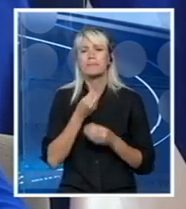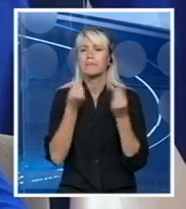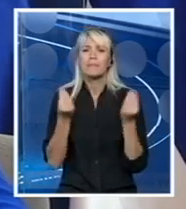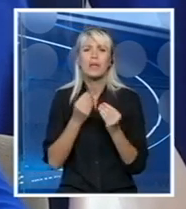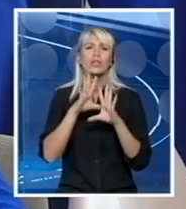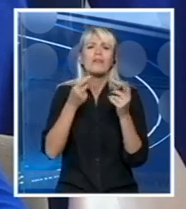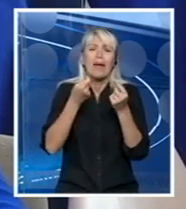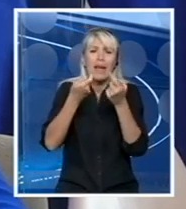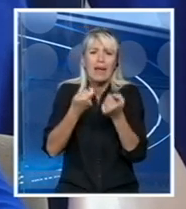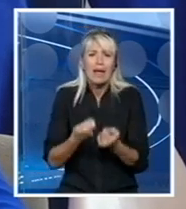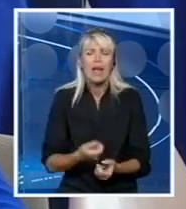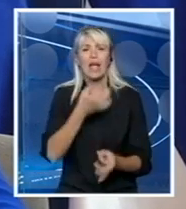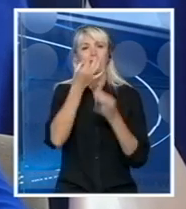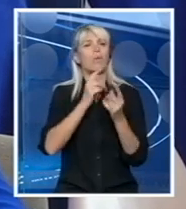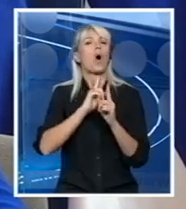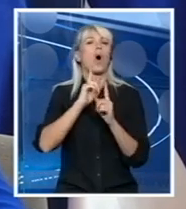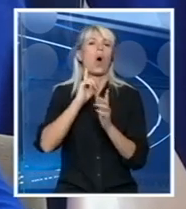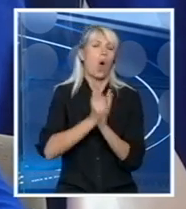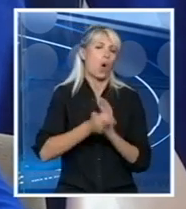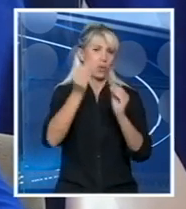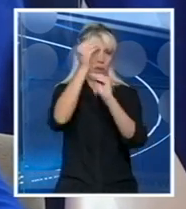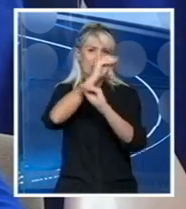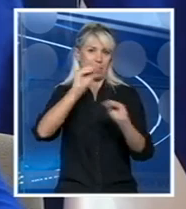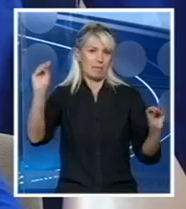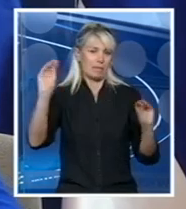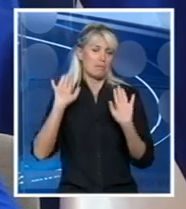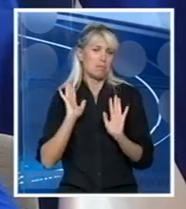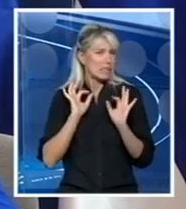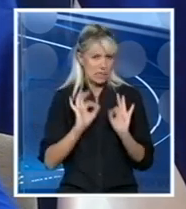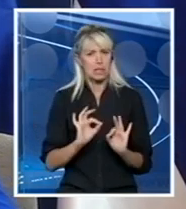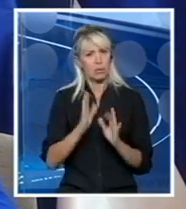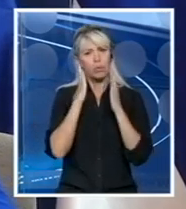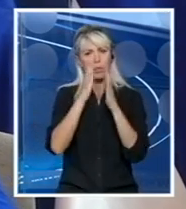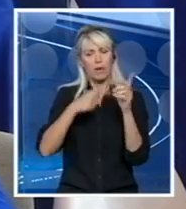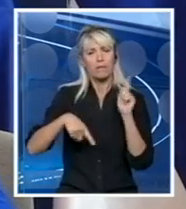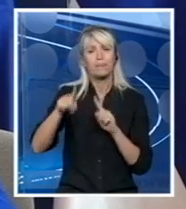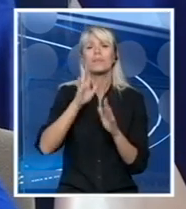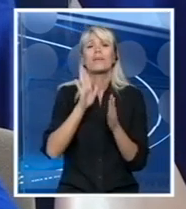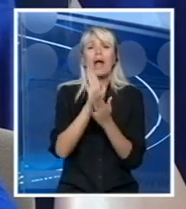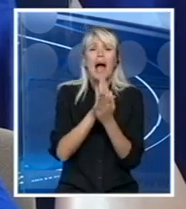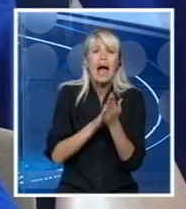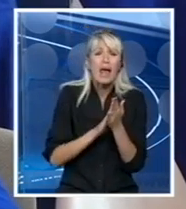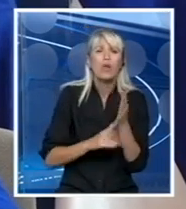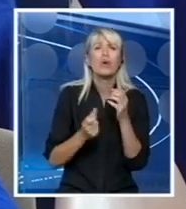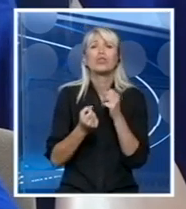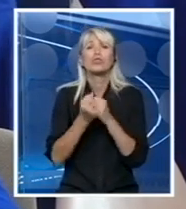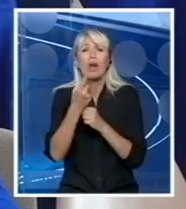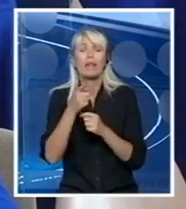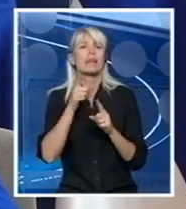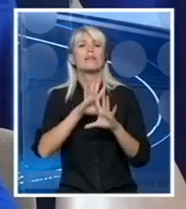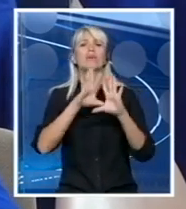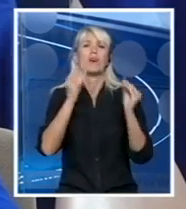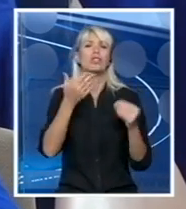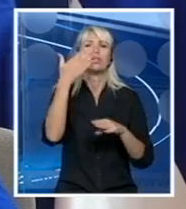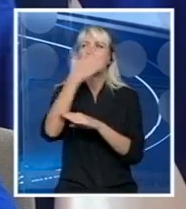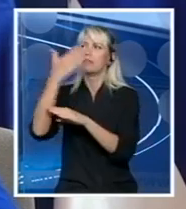odmah podeliti sa vama, ali smo u toku od samog početka sa većinom kompanija koja se